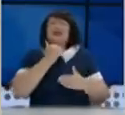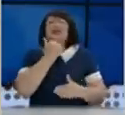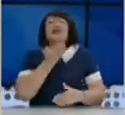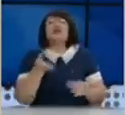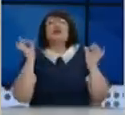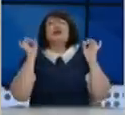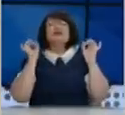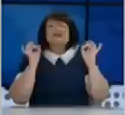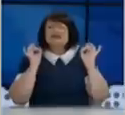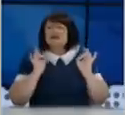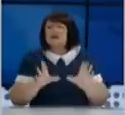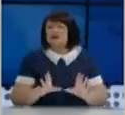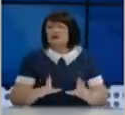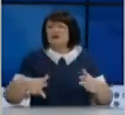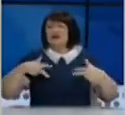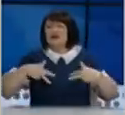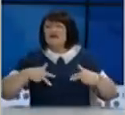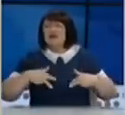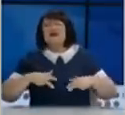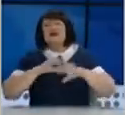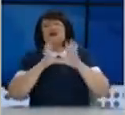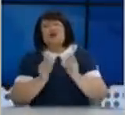επάρκεια τα κυβερνητικά σας καθήκοντα.